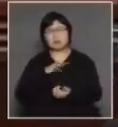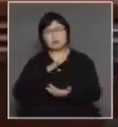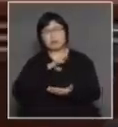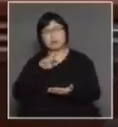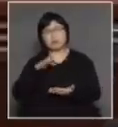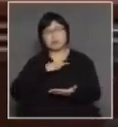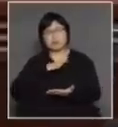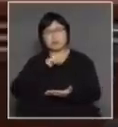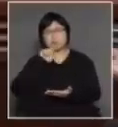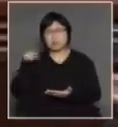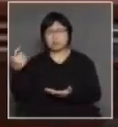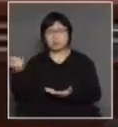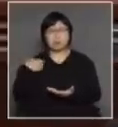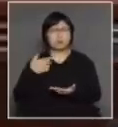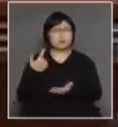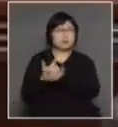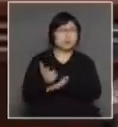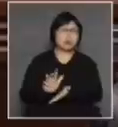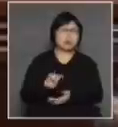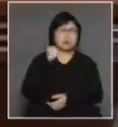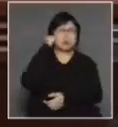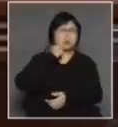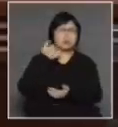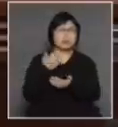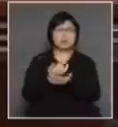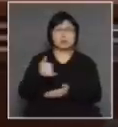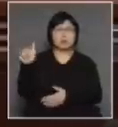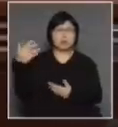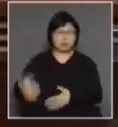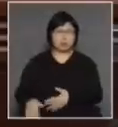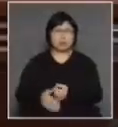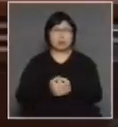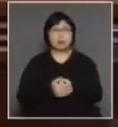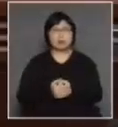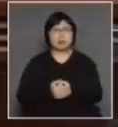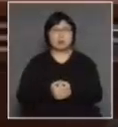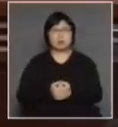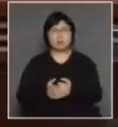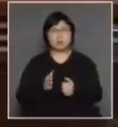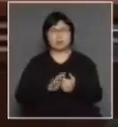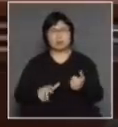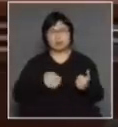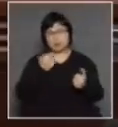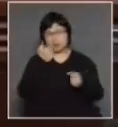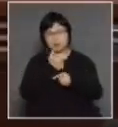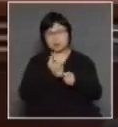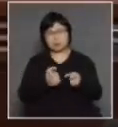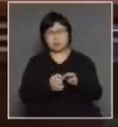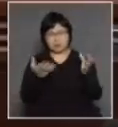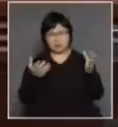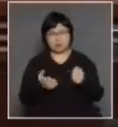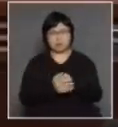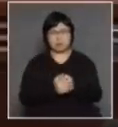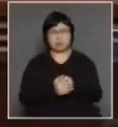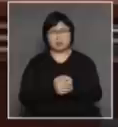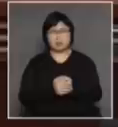啦。可能有啲人認為唔重要嘅，咁長者咪死咗咪死咯，冇關係，影響唔到香港經濟嘅係咪？但係